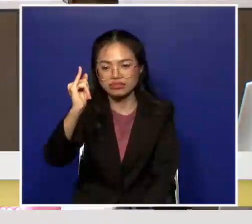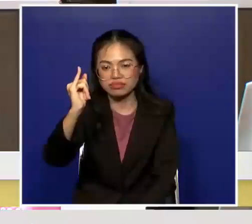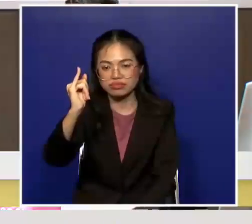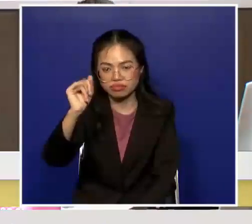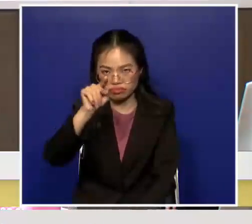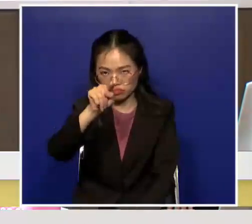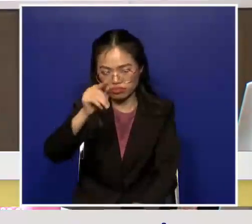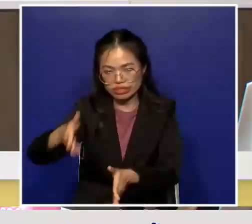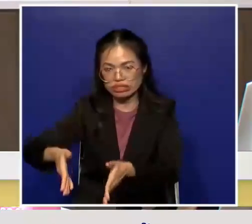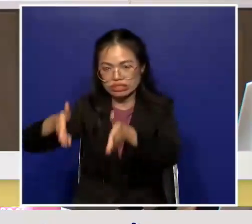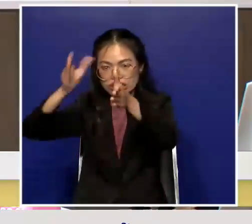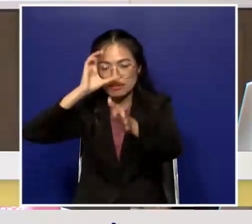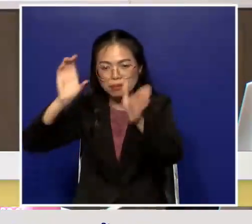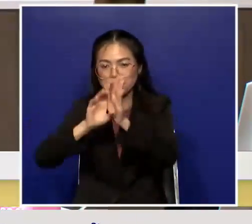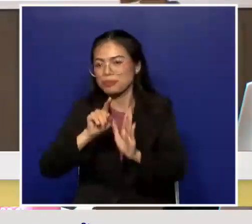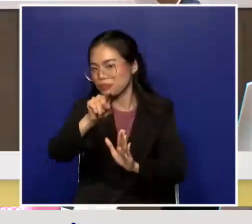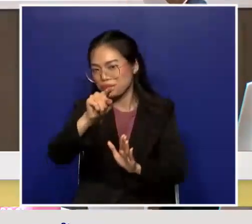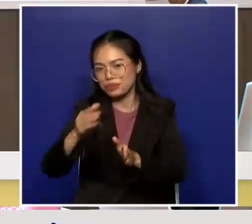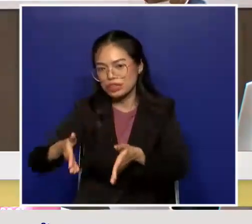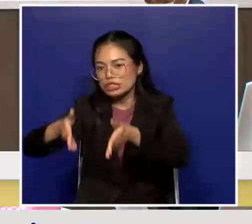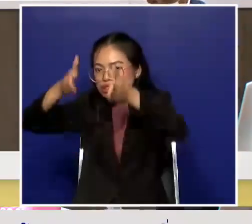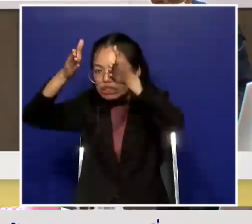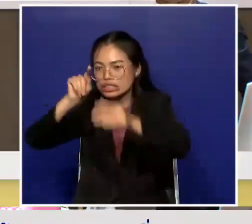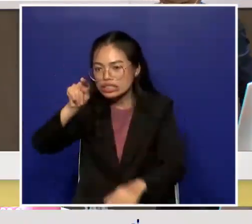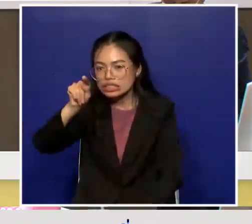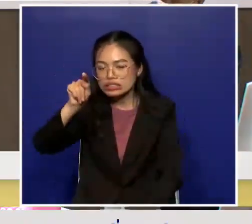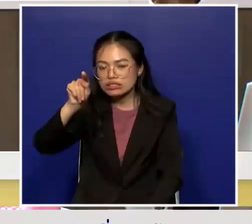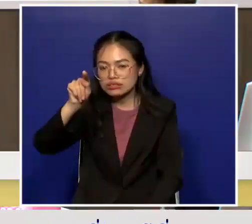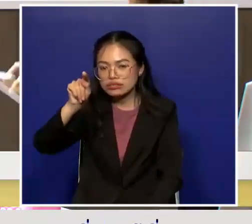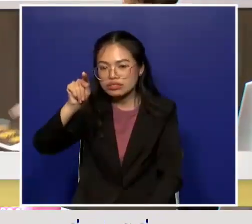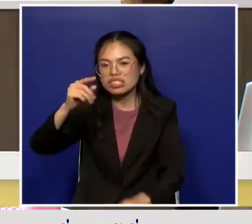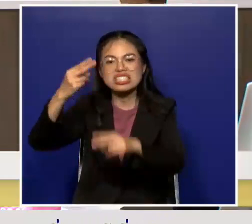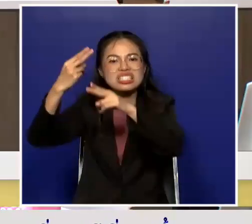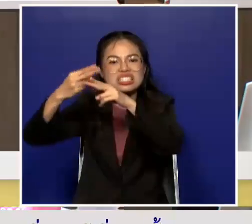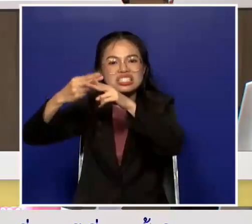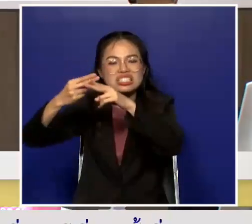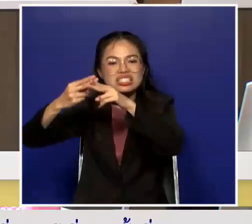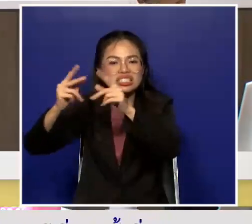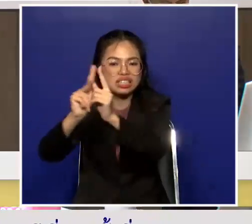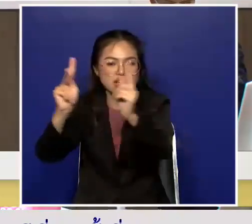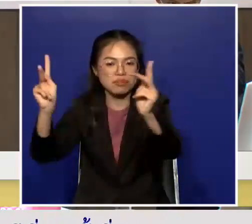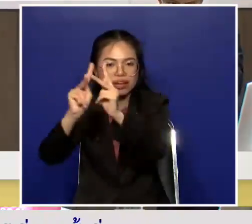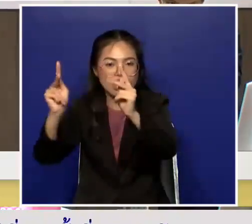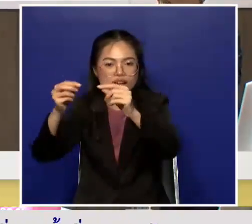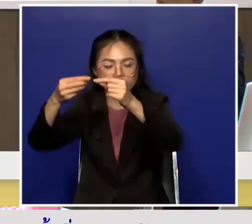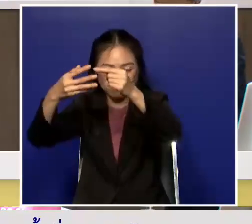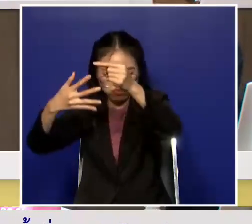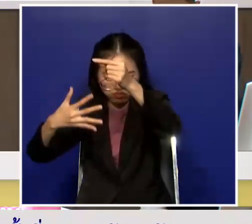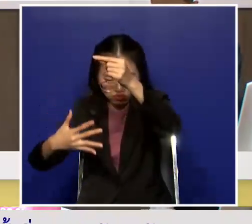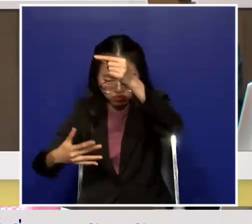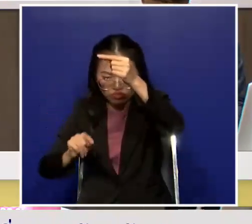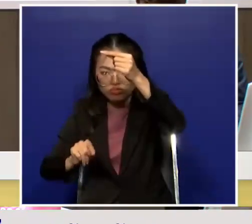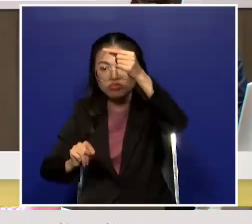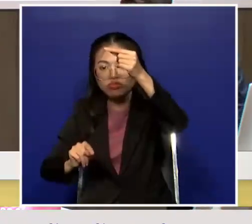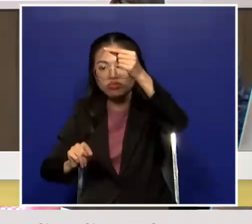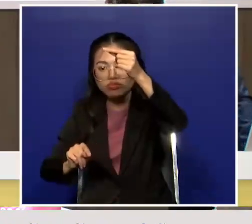ง Stonehenge Inter เนี่ยตึกนี้นะฮะชื่อกรรมการชื่ออะไรต่างก็คือนายจอจานนะ